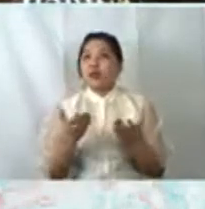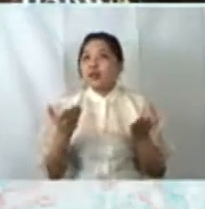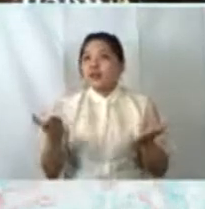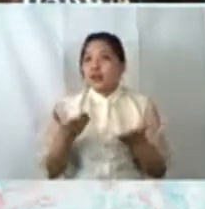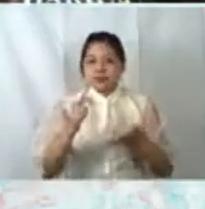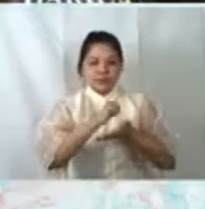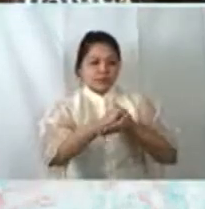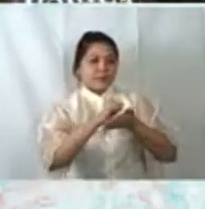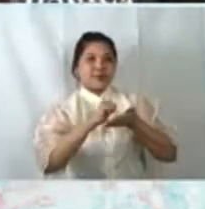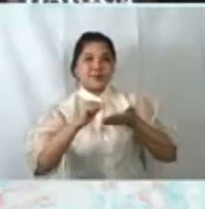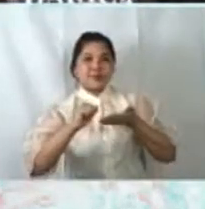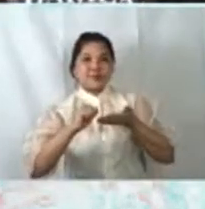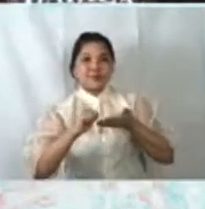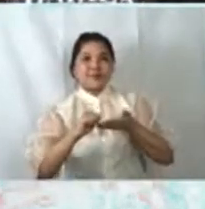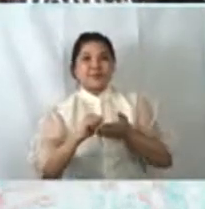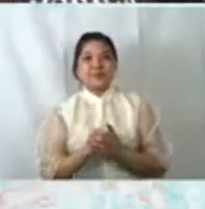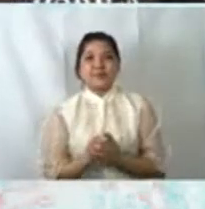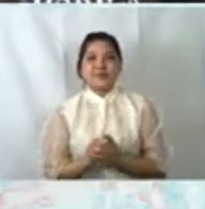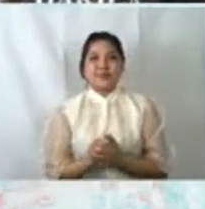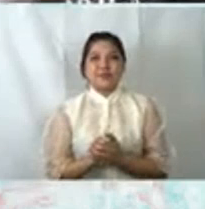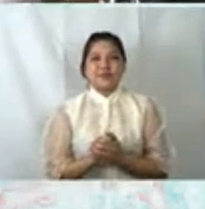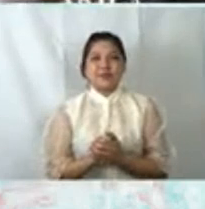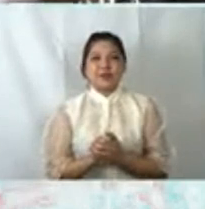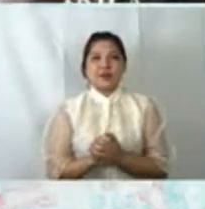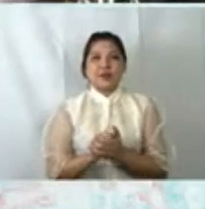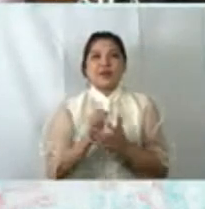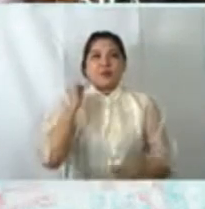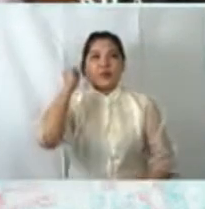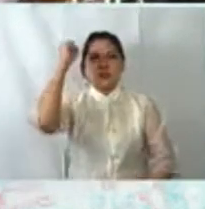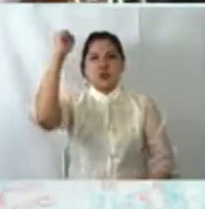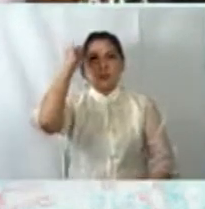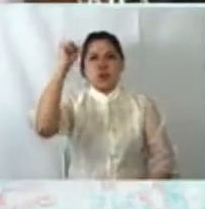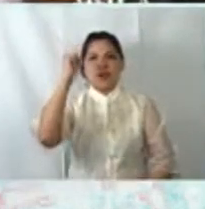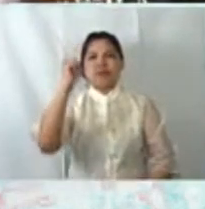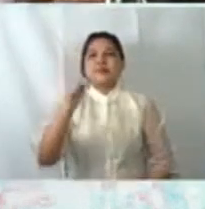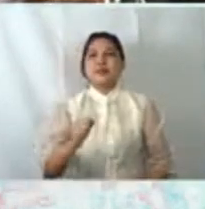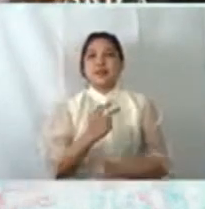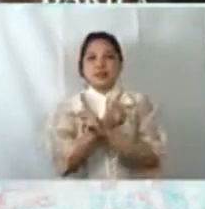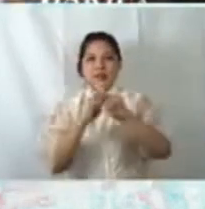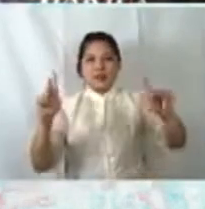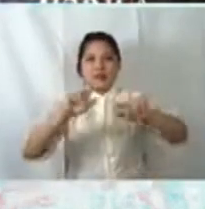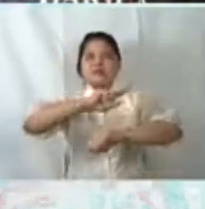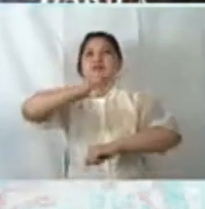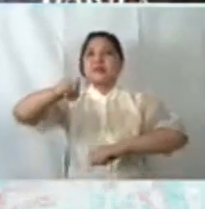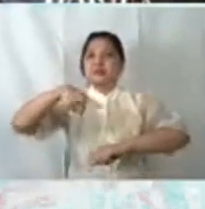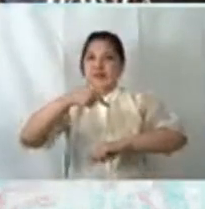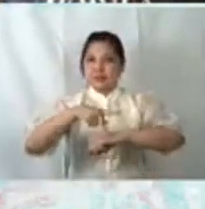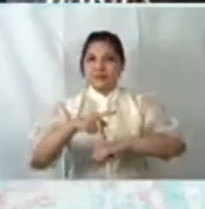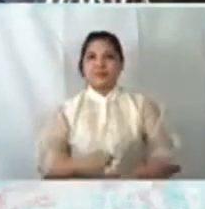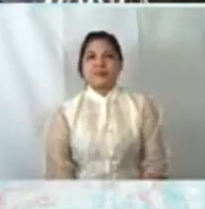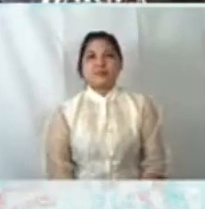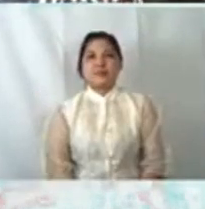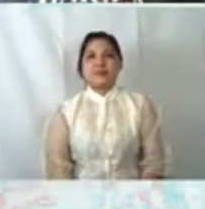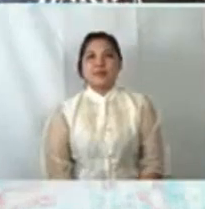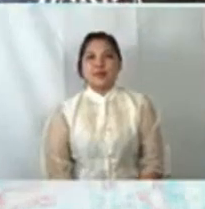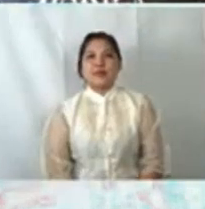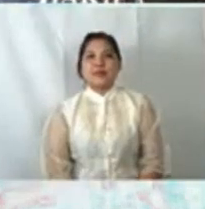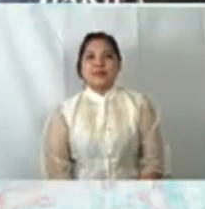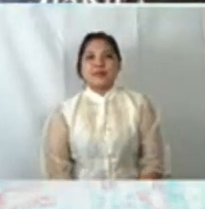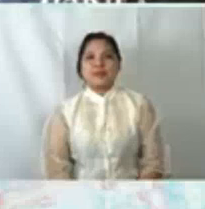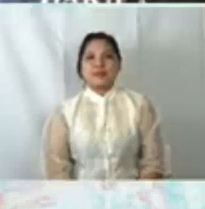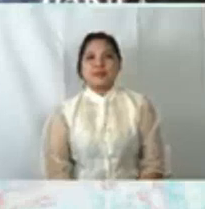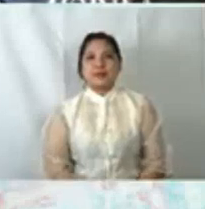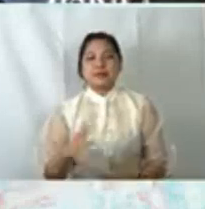mga kuweba, mabuhay ang kalayaan ng Pilipinas. Maaring nireport lamang ito sa Spanish